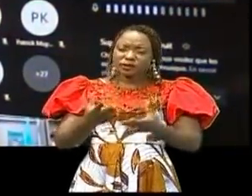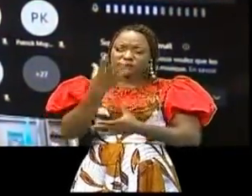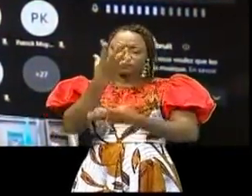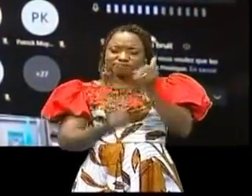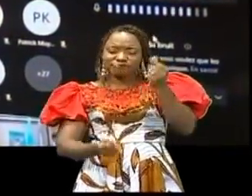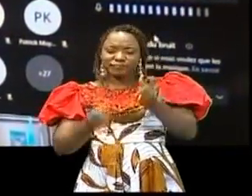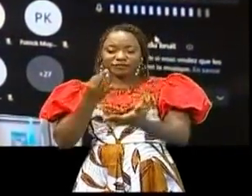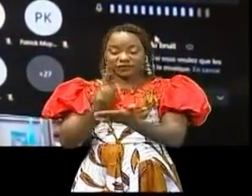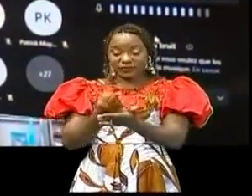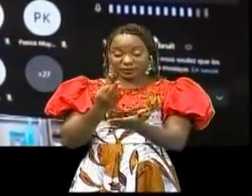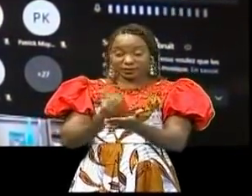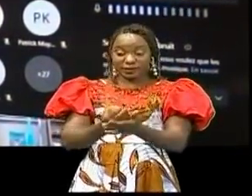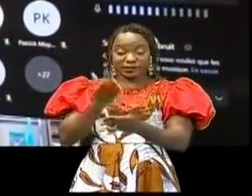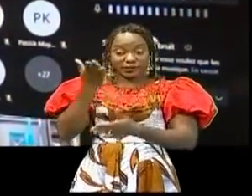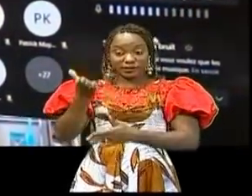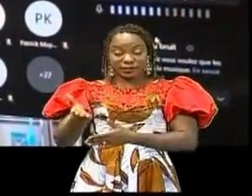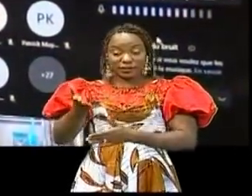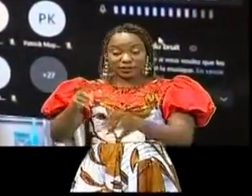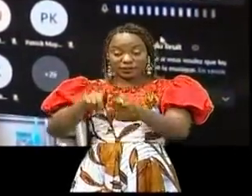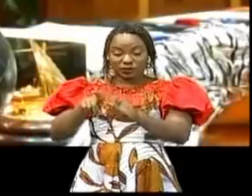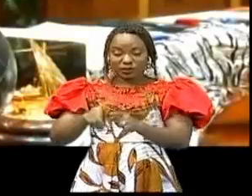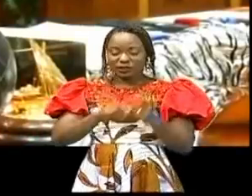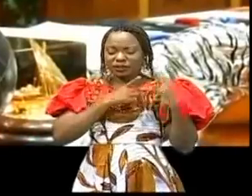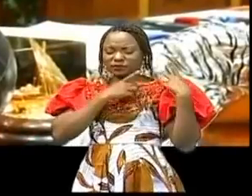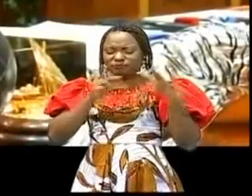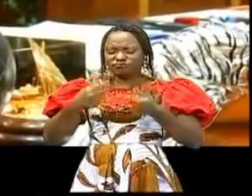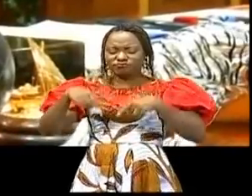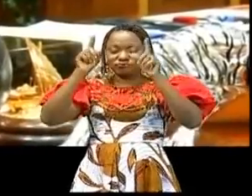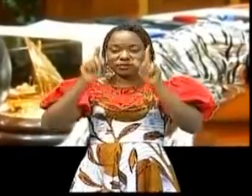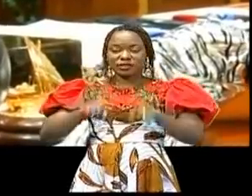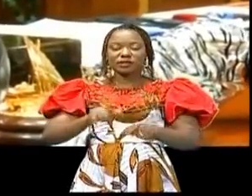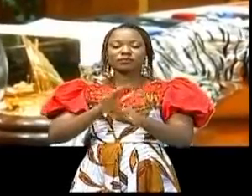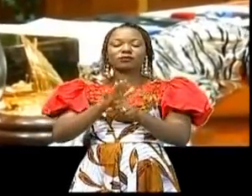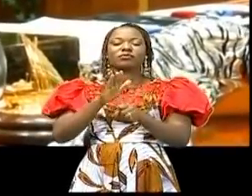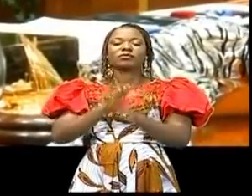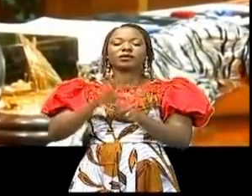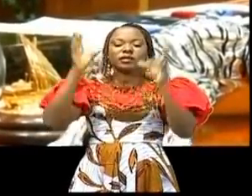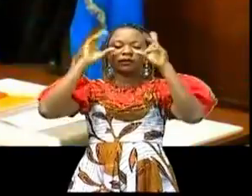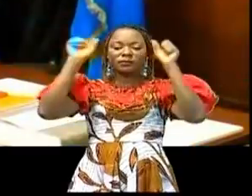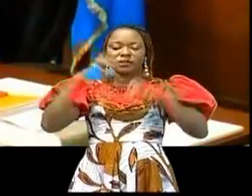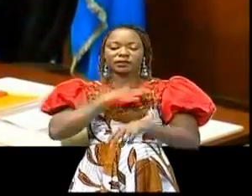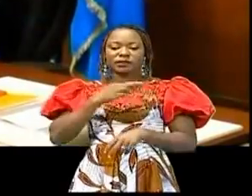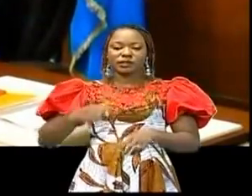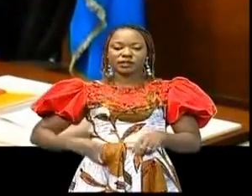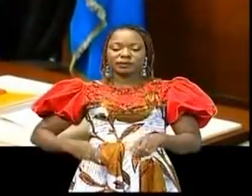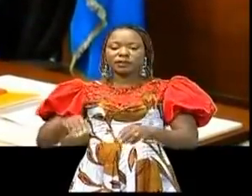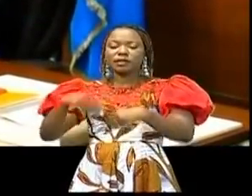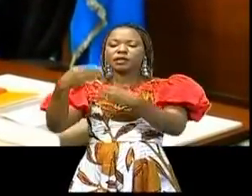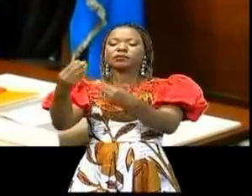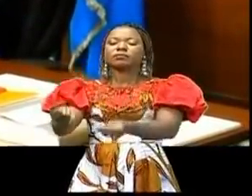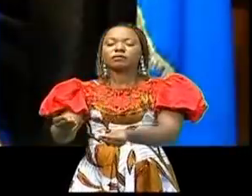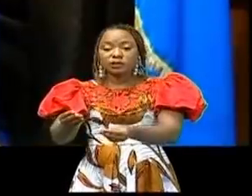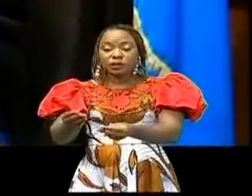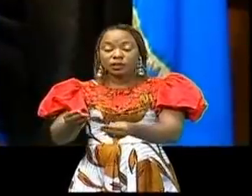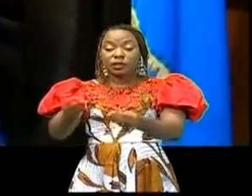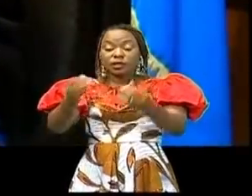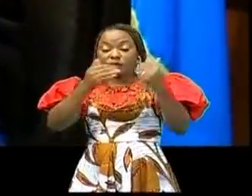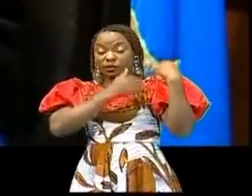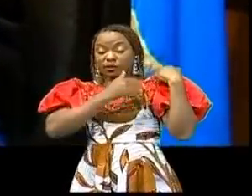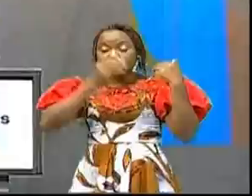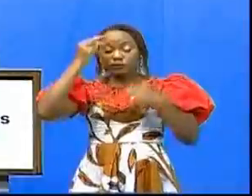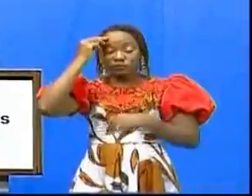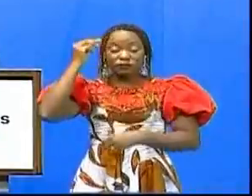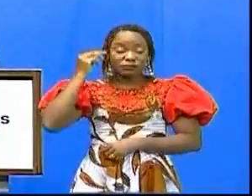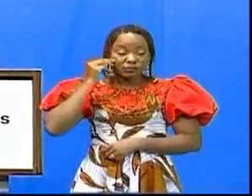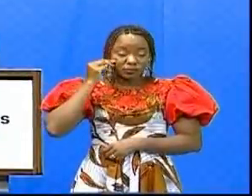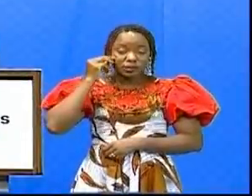cet établissement est confronté depuis des années, le président de la République a chargé les ministres d'État, ministres du budget, les ministres de